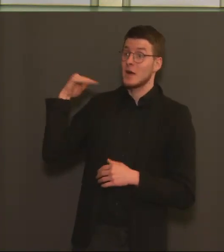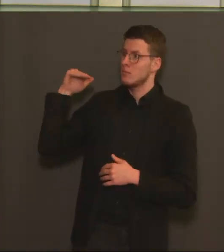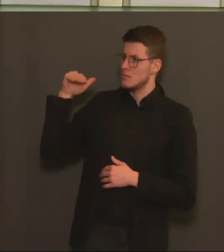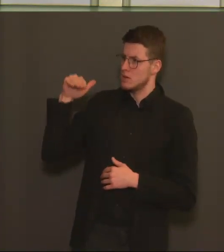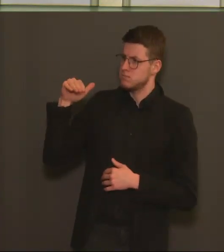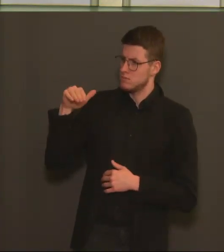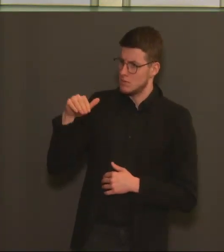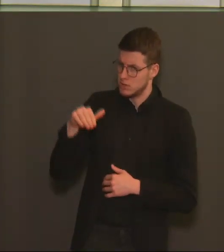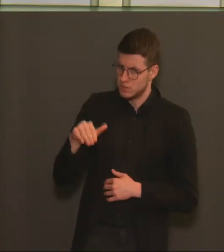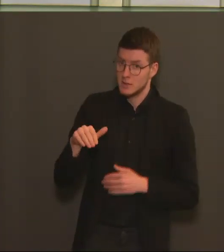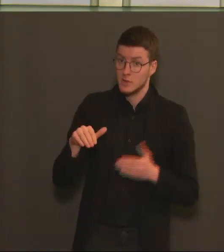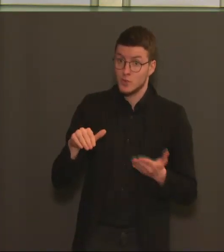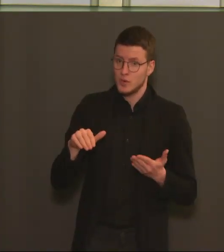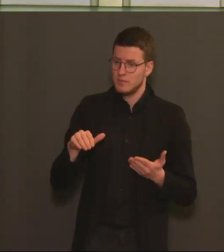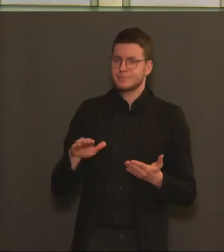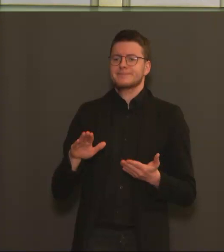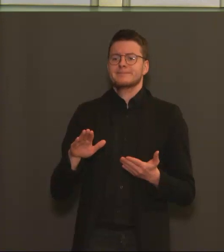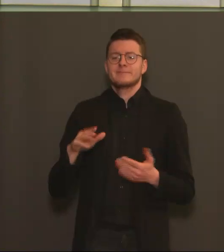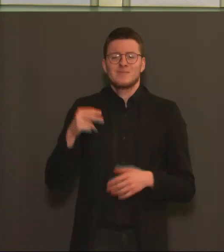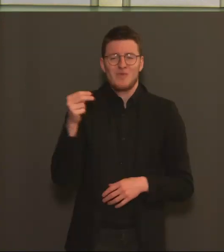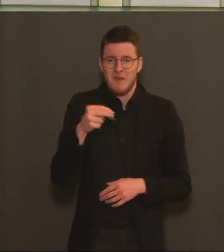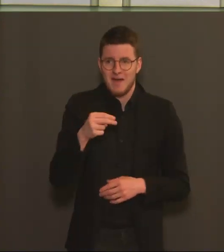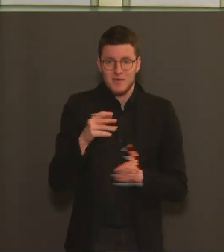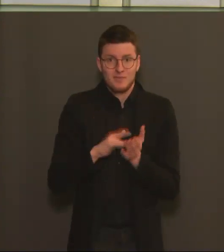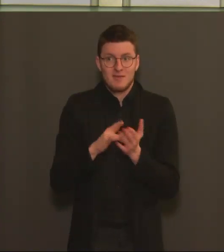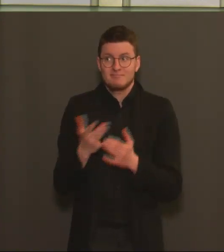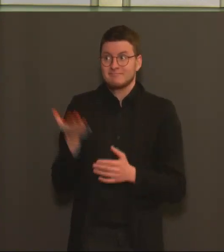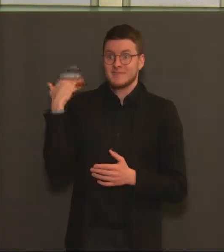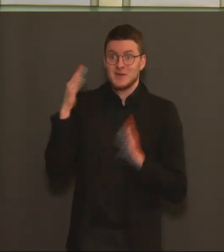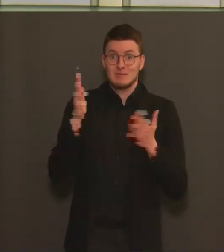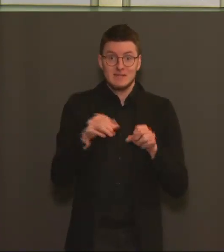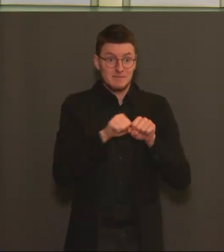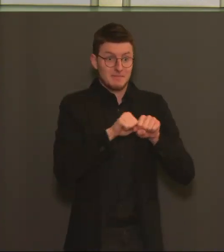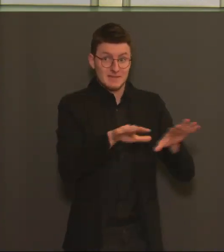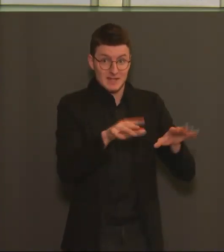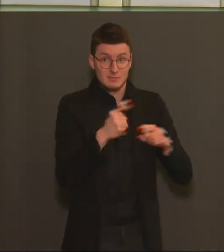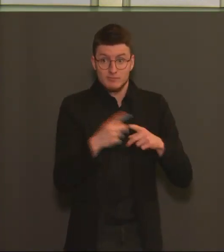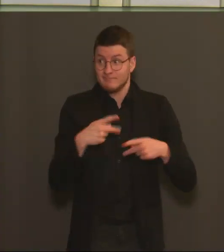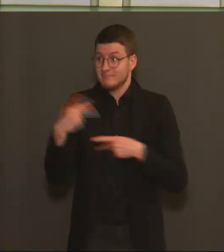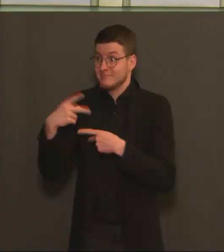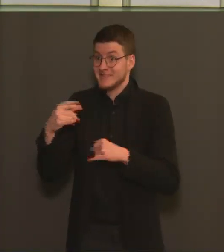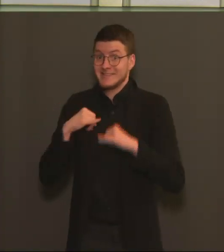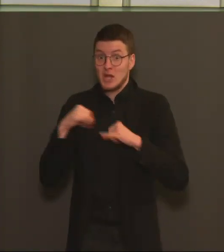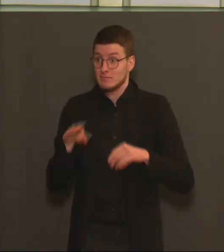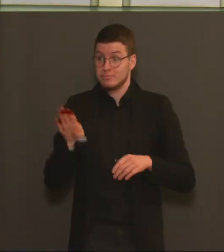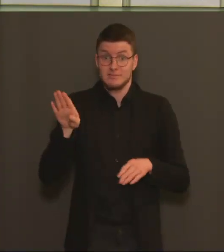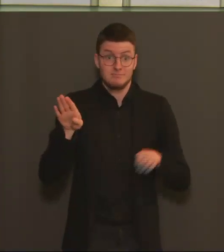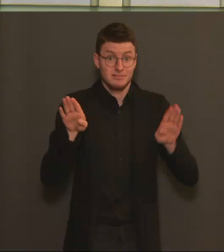is normaal en onvermijdelijk na de opstoot in besmettingen en ziekenhuisopnames van de afgelopen paar